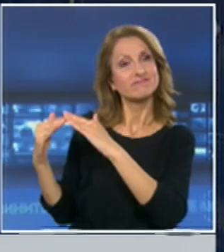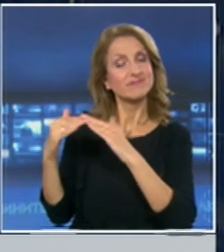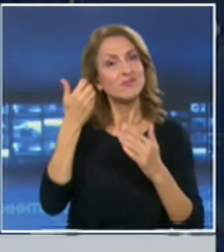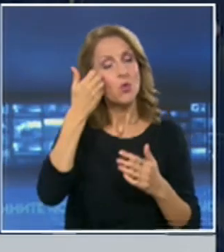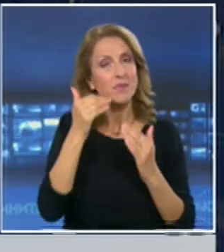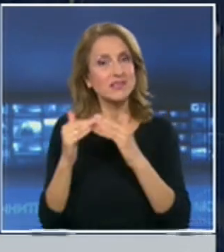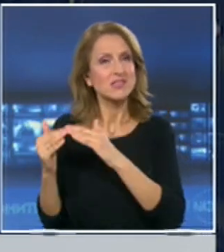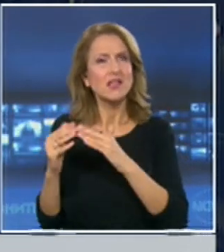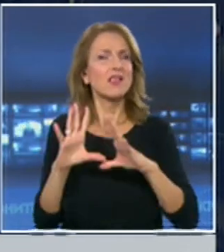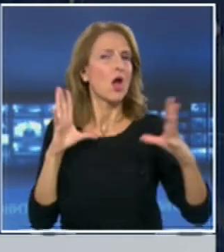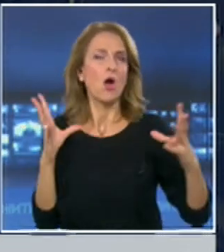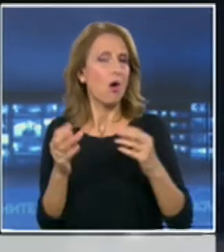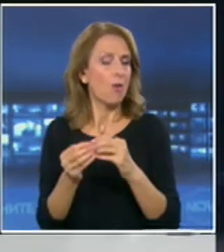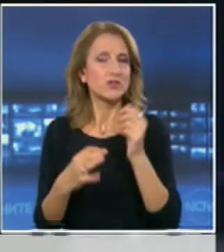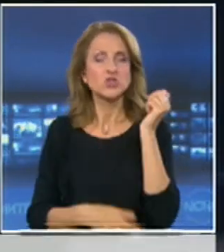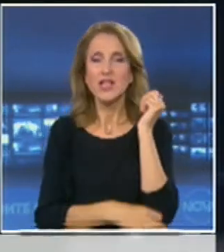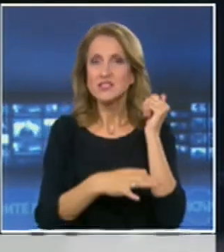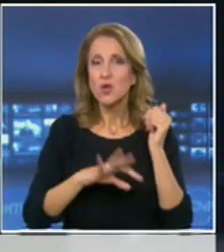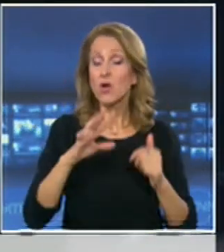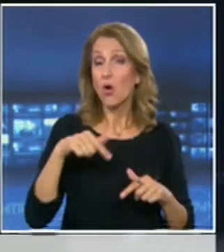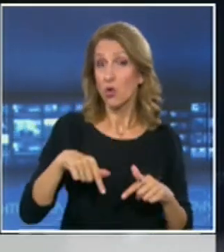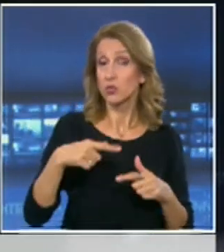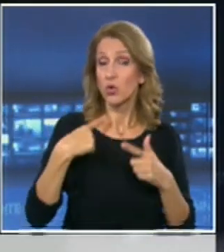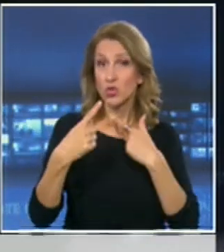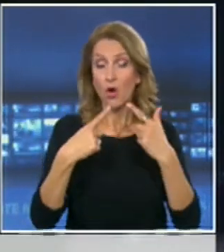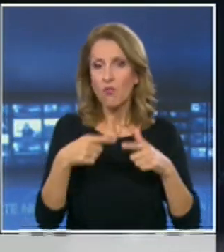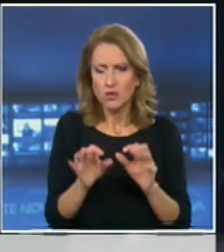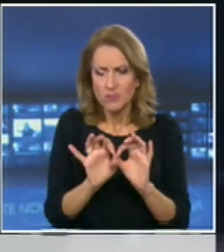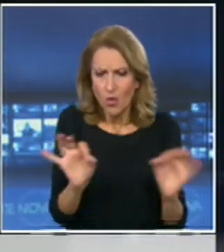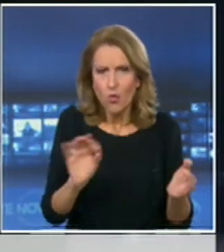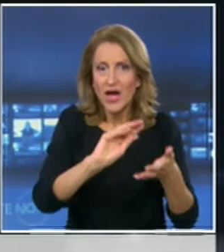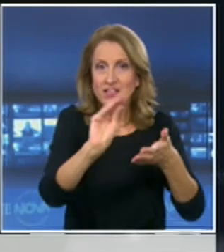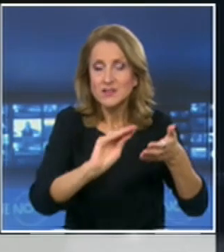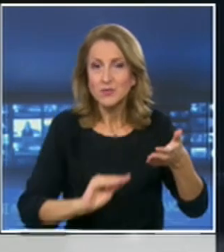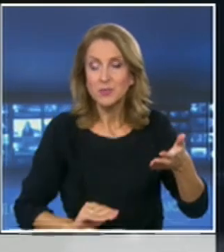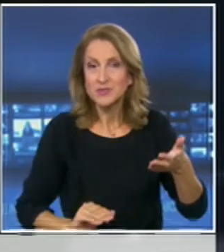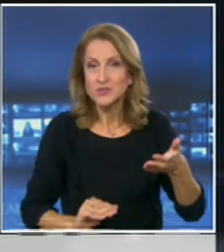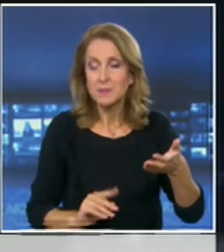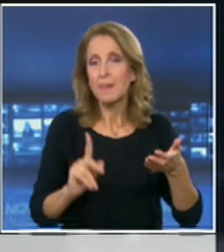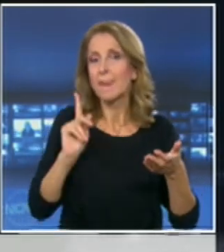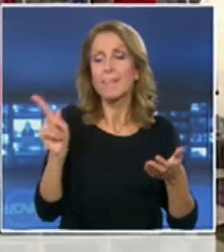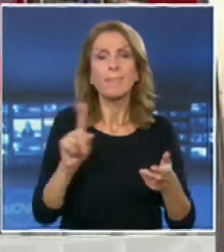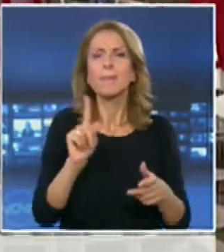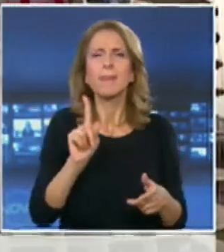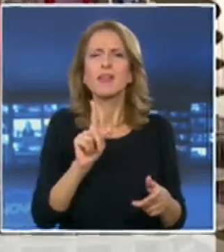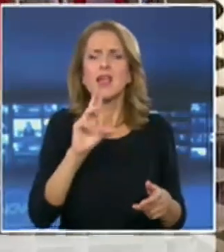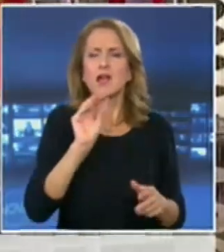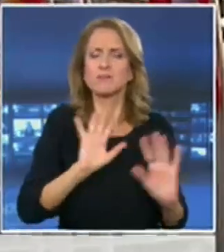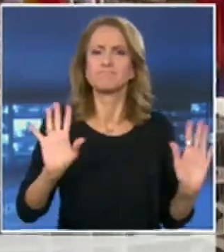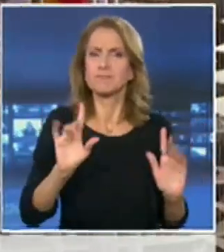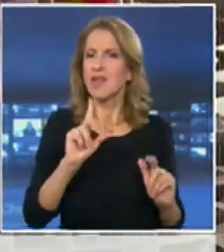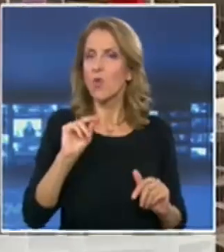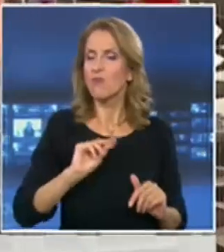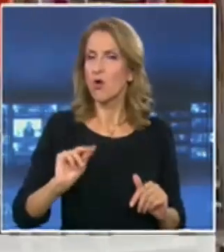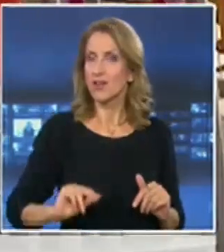термин обща история, за който в договора нещата са ясно регламентирани, те не дават дума да се издума.